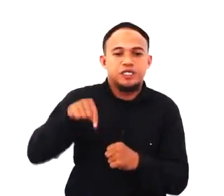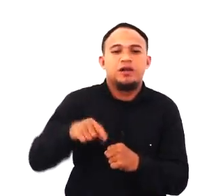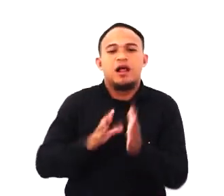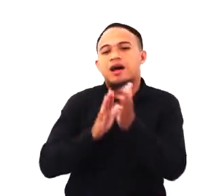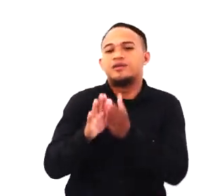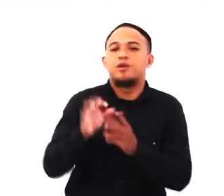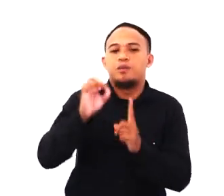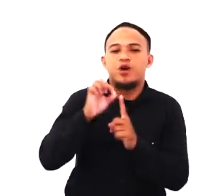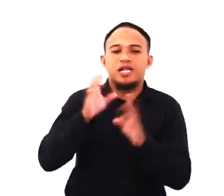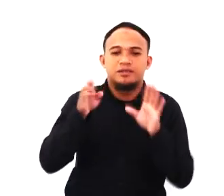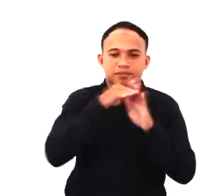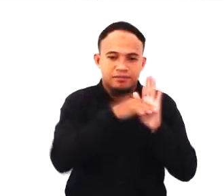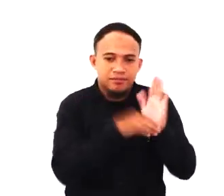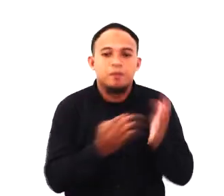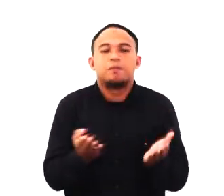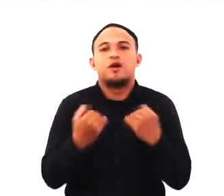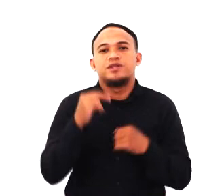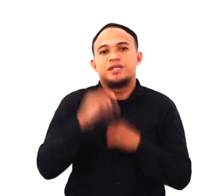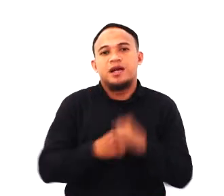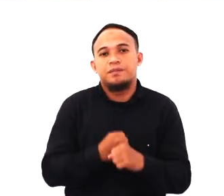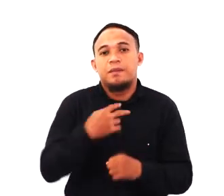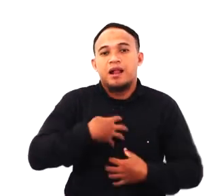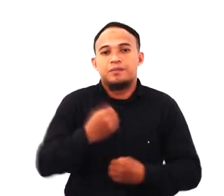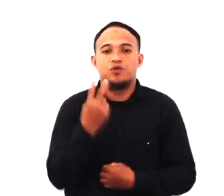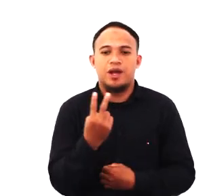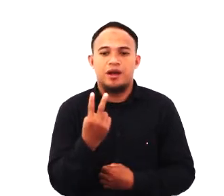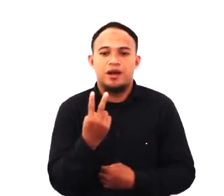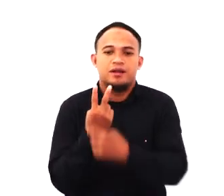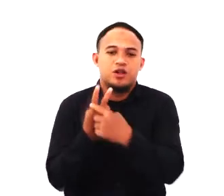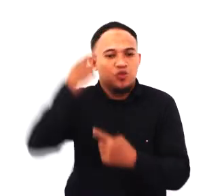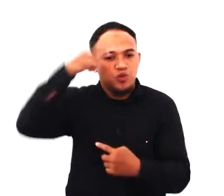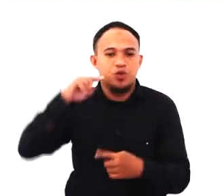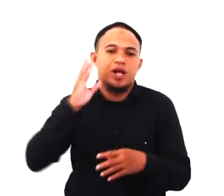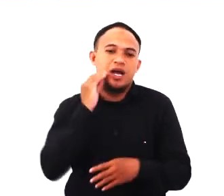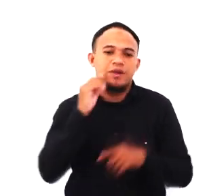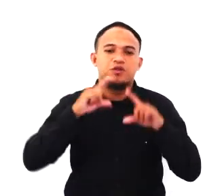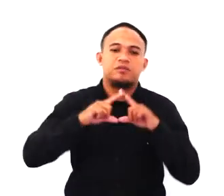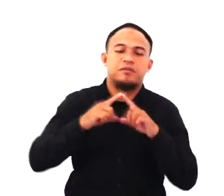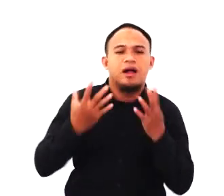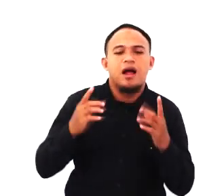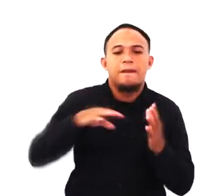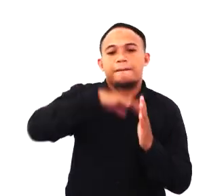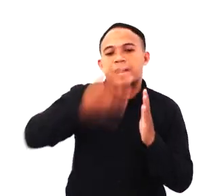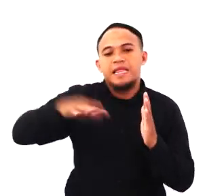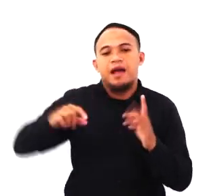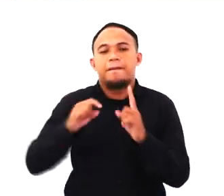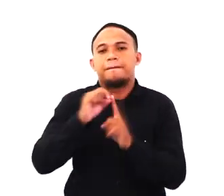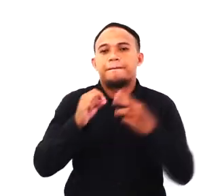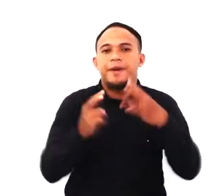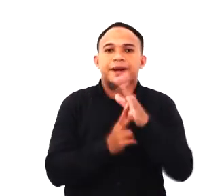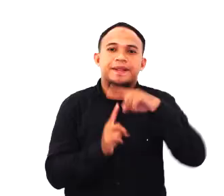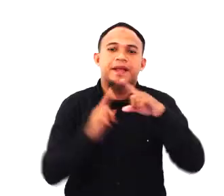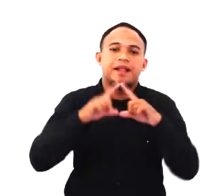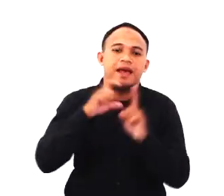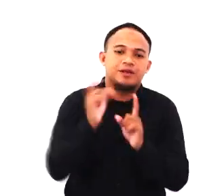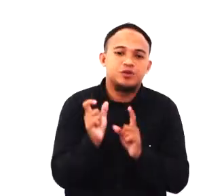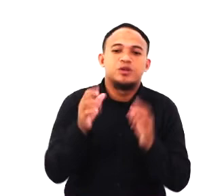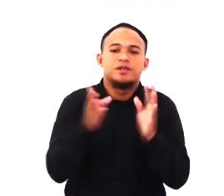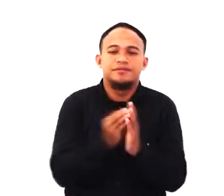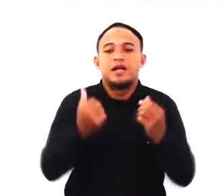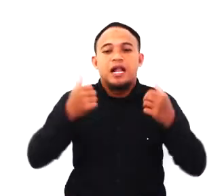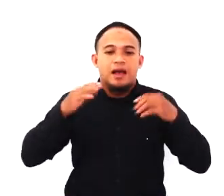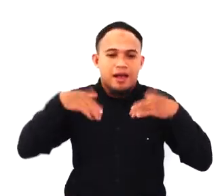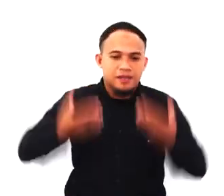dua periode ini menambahkan sesuai rencana tahun ini, kelanjutan progres pembangunan tahap kedua untuk